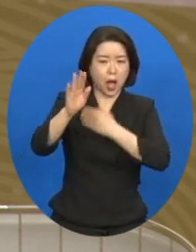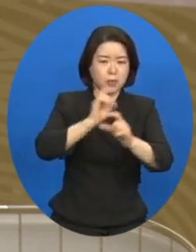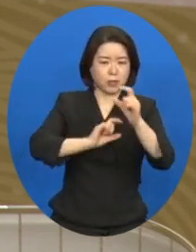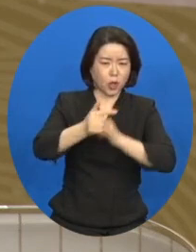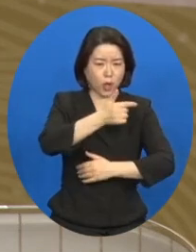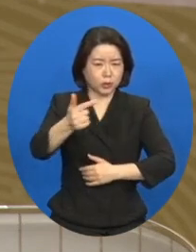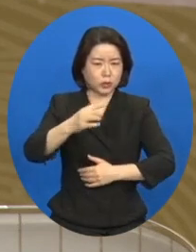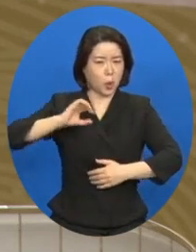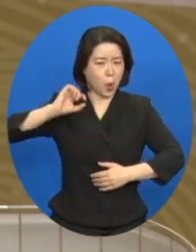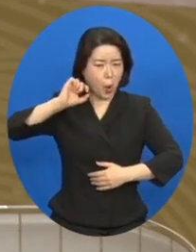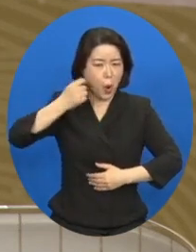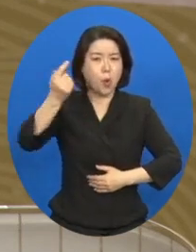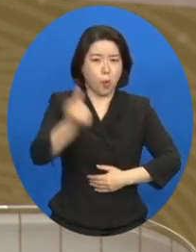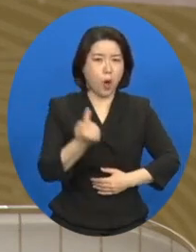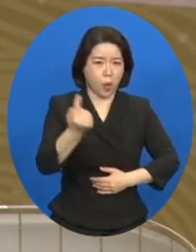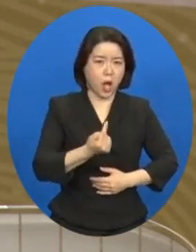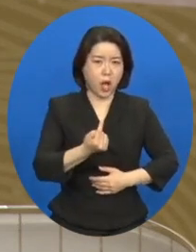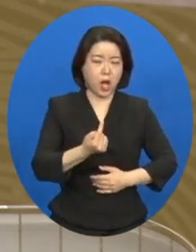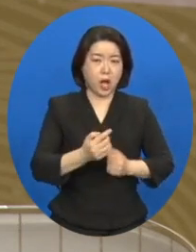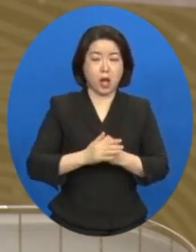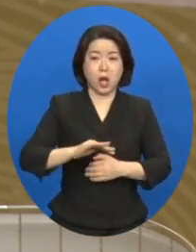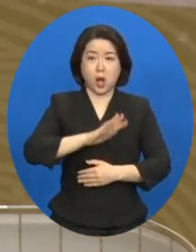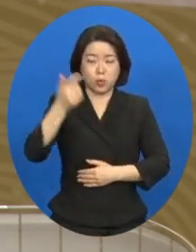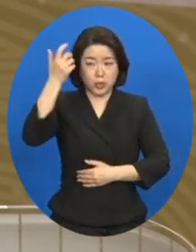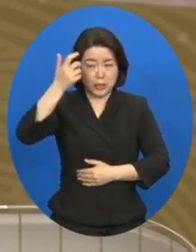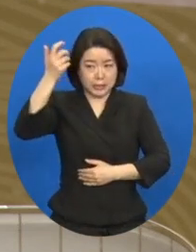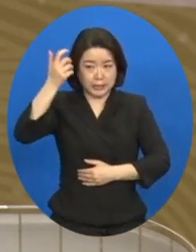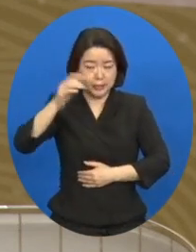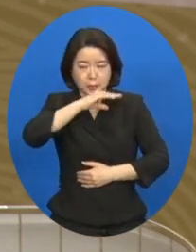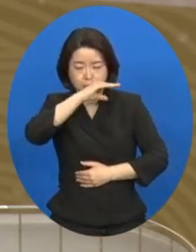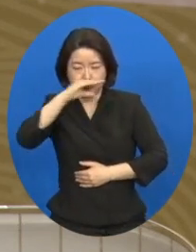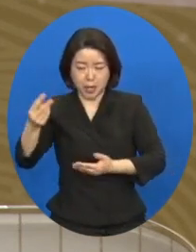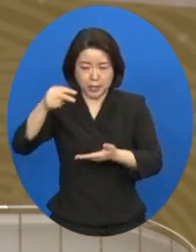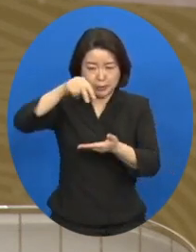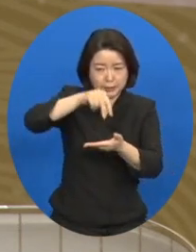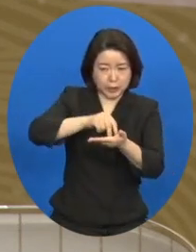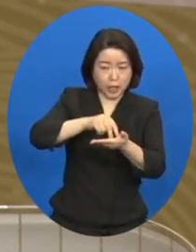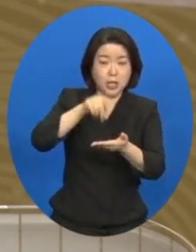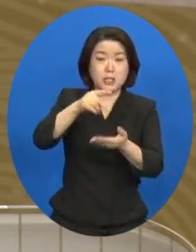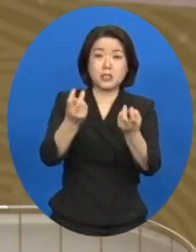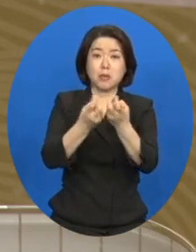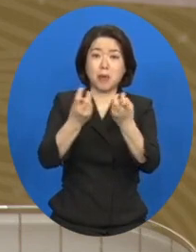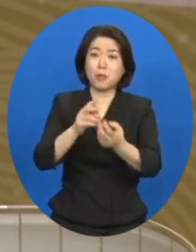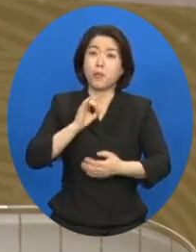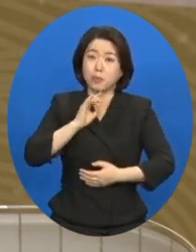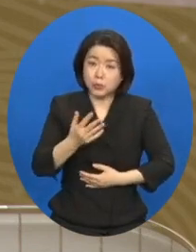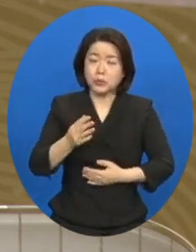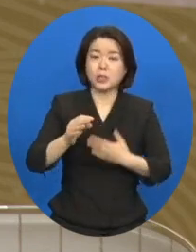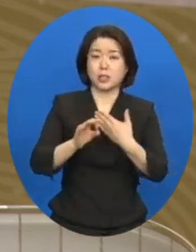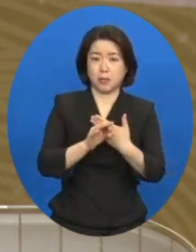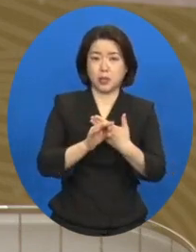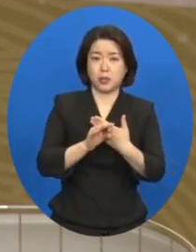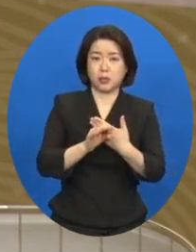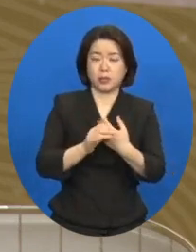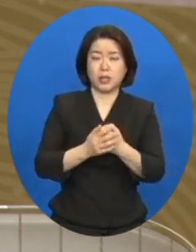있어요. 우리를 영적으로 바로 세울 수 있는 길이 그것밖에 없다면 이제는